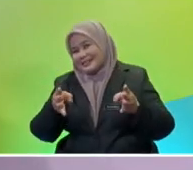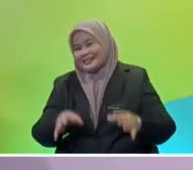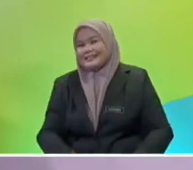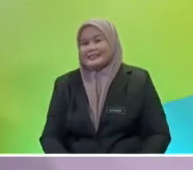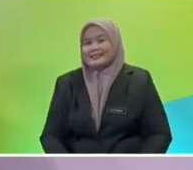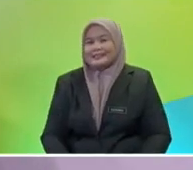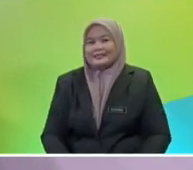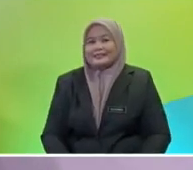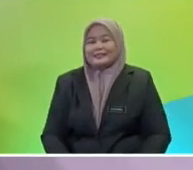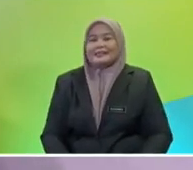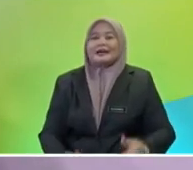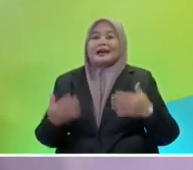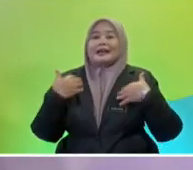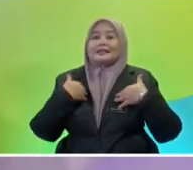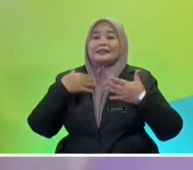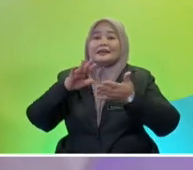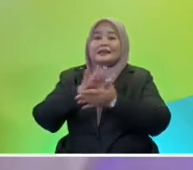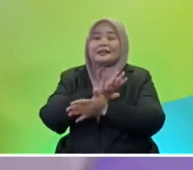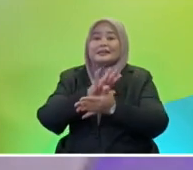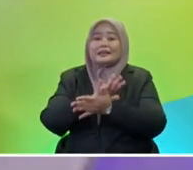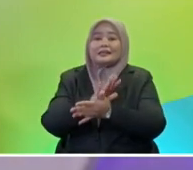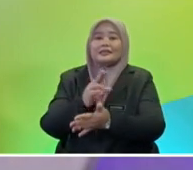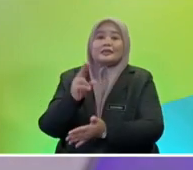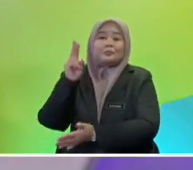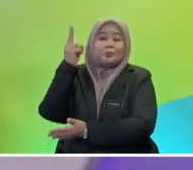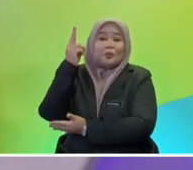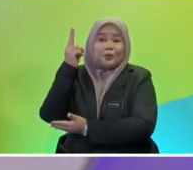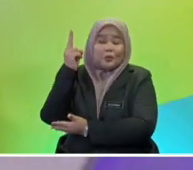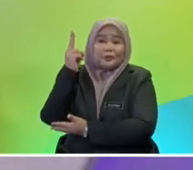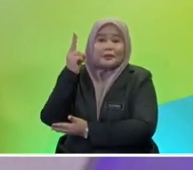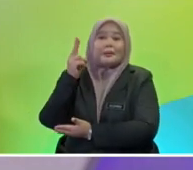ada kertas di pohon Meranti